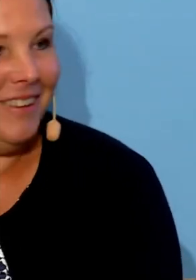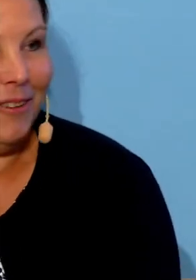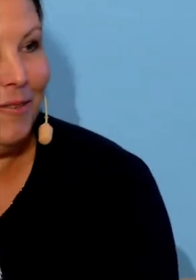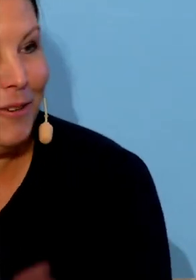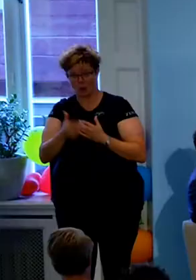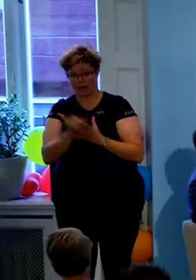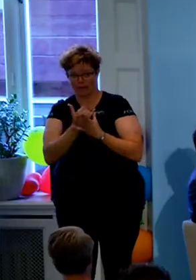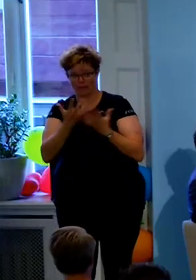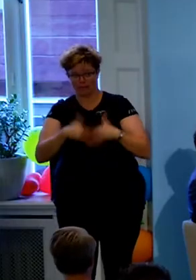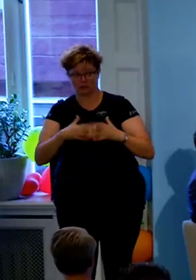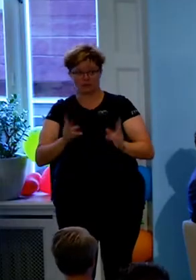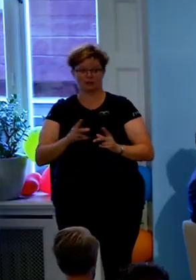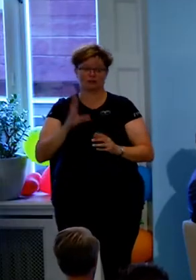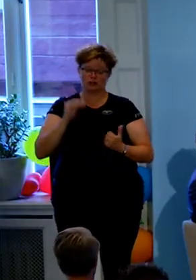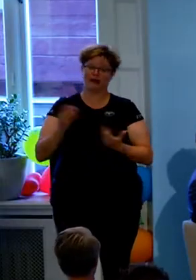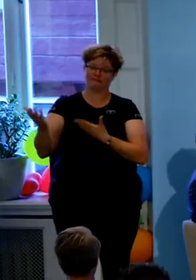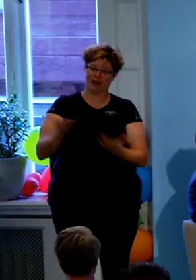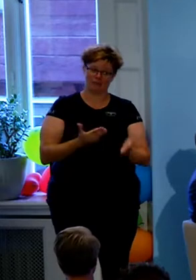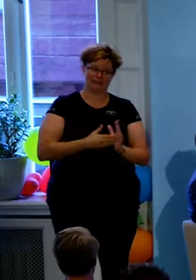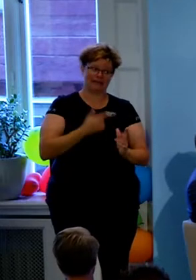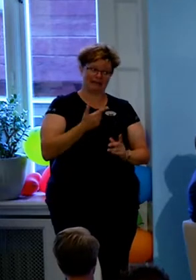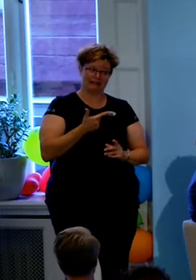också. Nej, jag får välkommen till Tetra Pak.